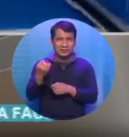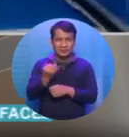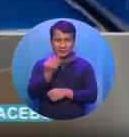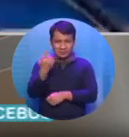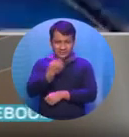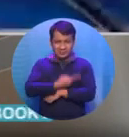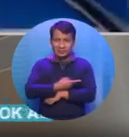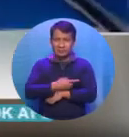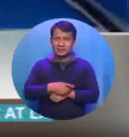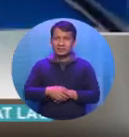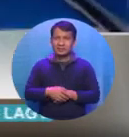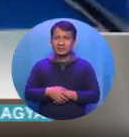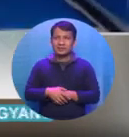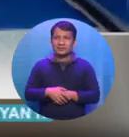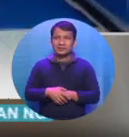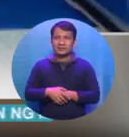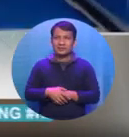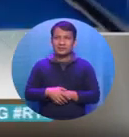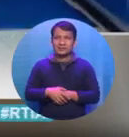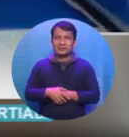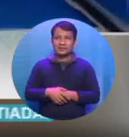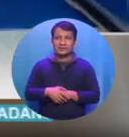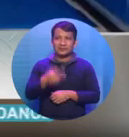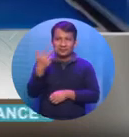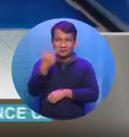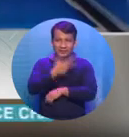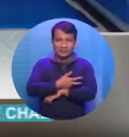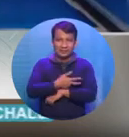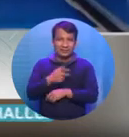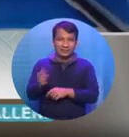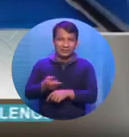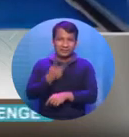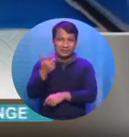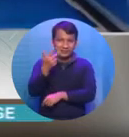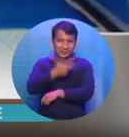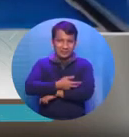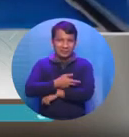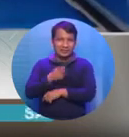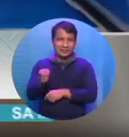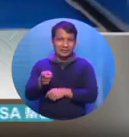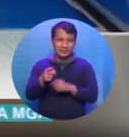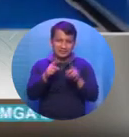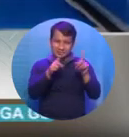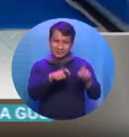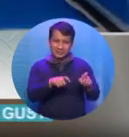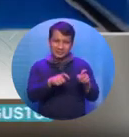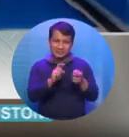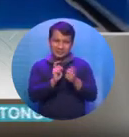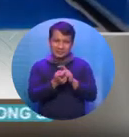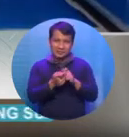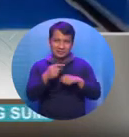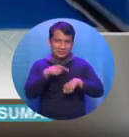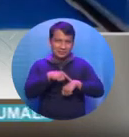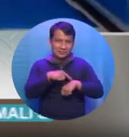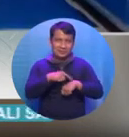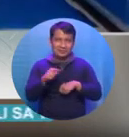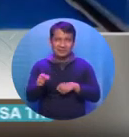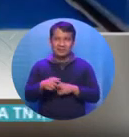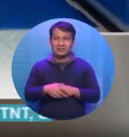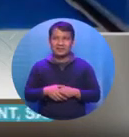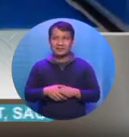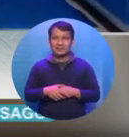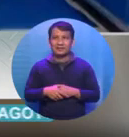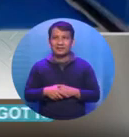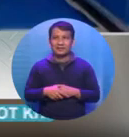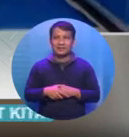sir? Mga 3 days po in-edit, sir. Medyo matagal po. Wow, talagang ginastusan mo rin siya ng effort mo at saka pera, ano? Time,